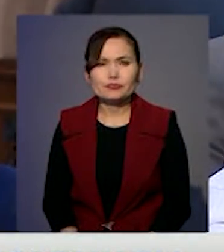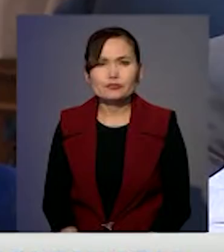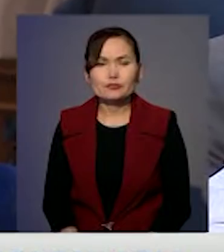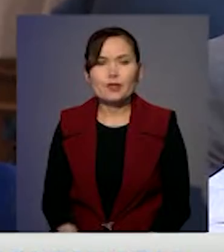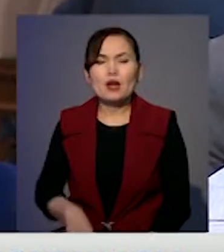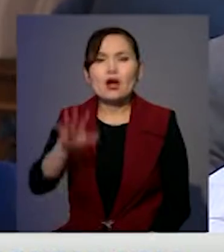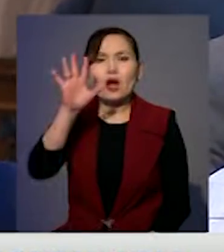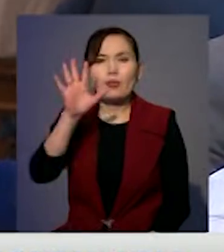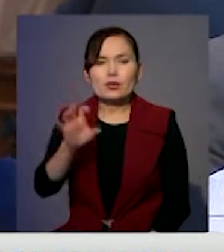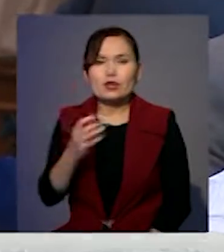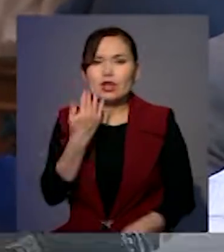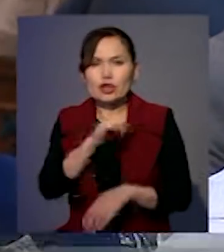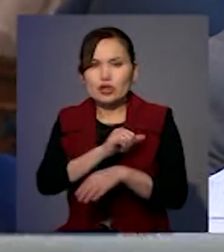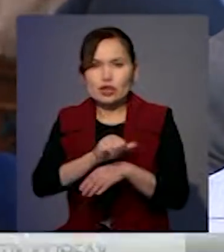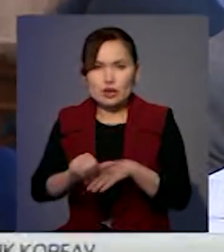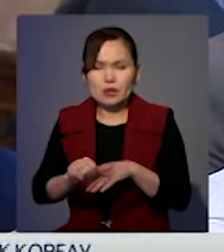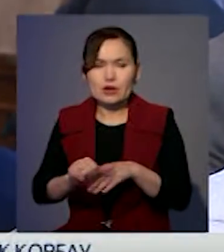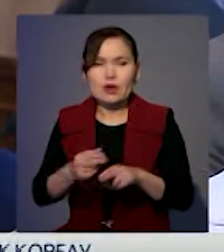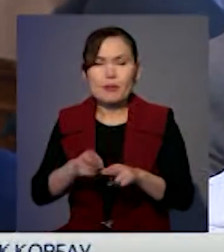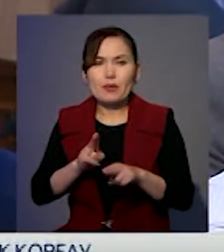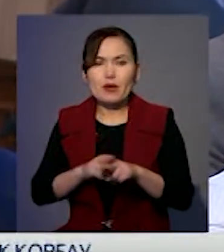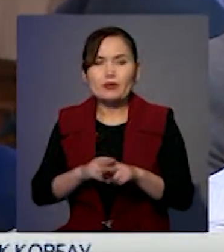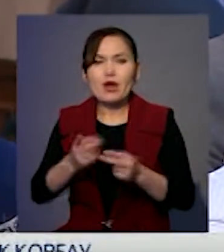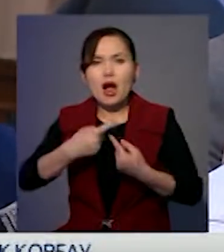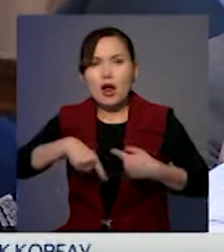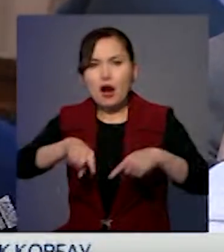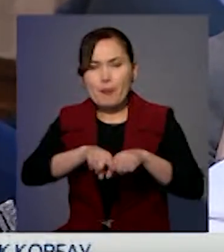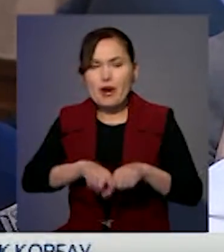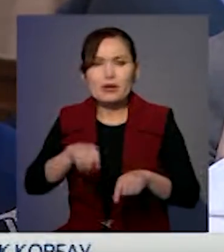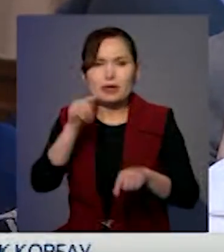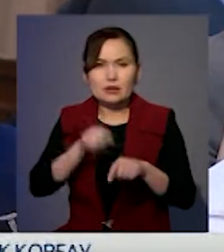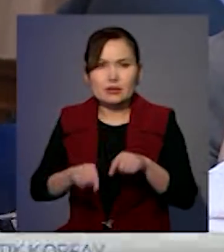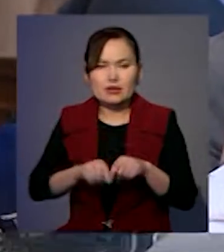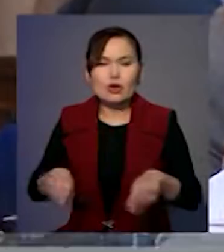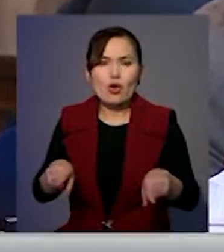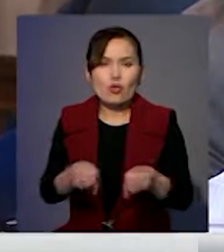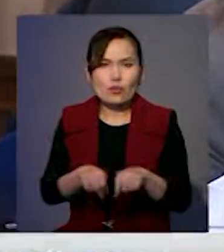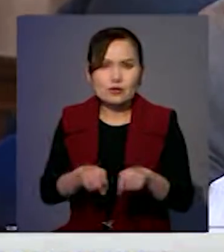500-дей шетелдік үлеспен компанияларды да тексердік, оларда да осындай